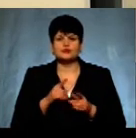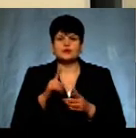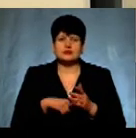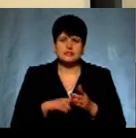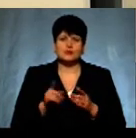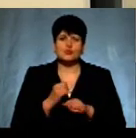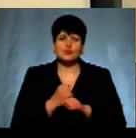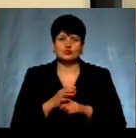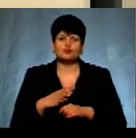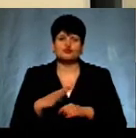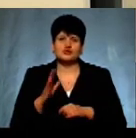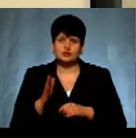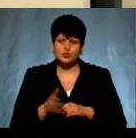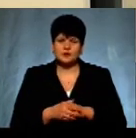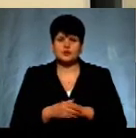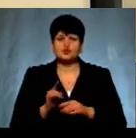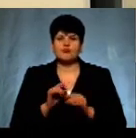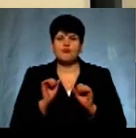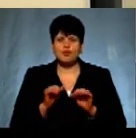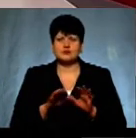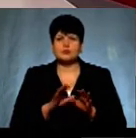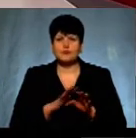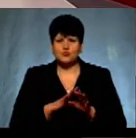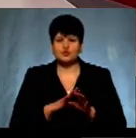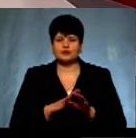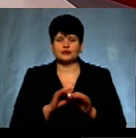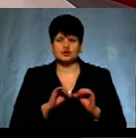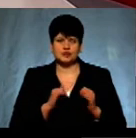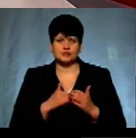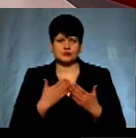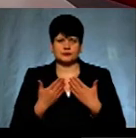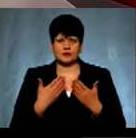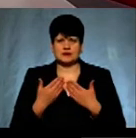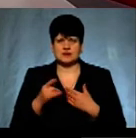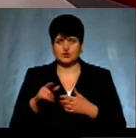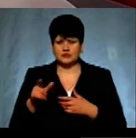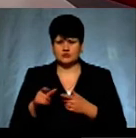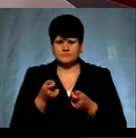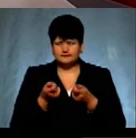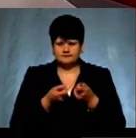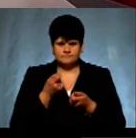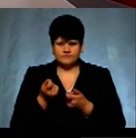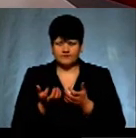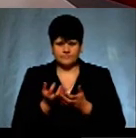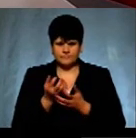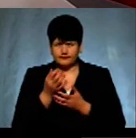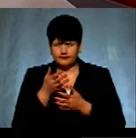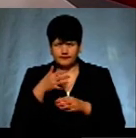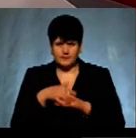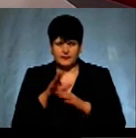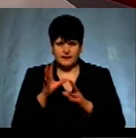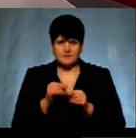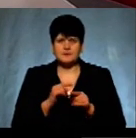вона очікує знайти, щоб можна було, ну, так щиро спілкуватися з людиною для того, щоб всі тонкощі виявити і швидше